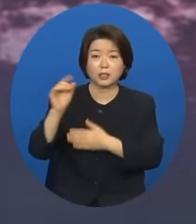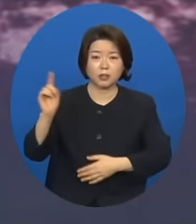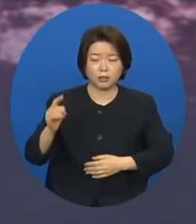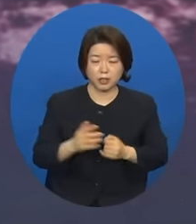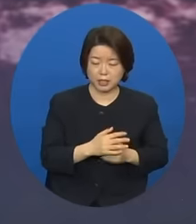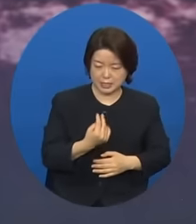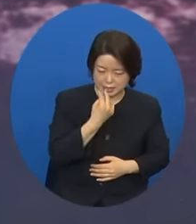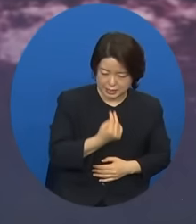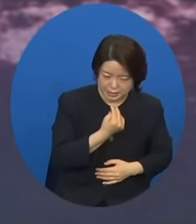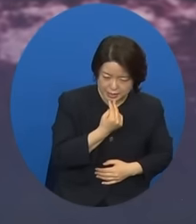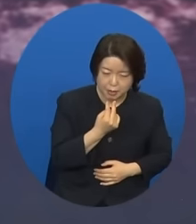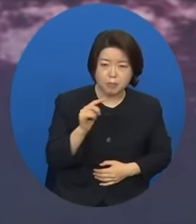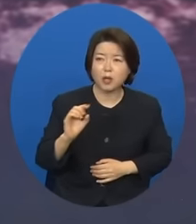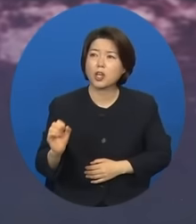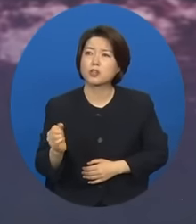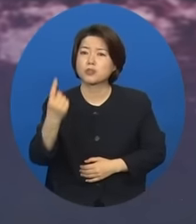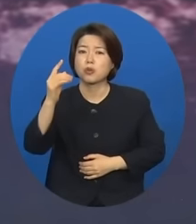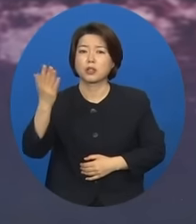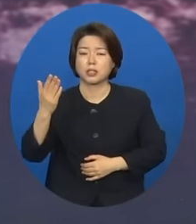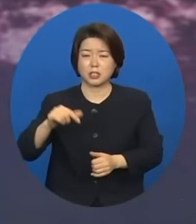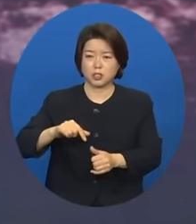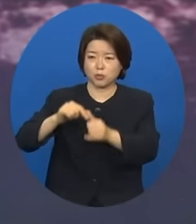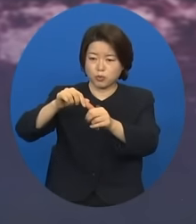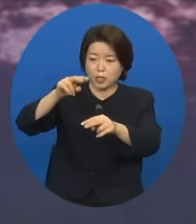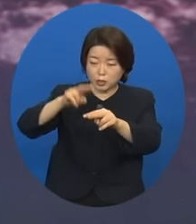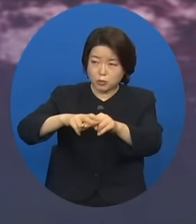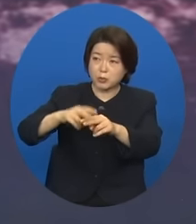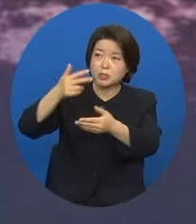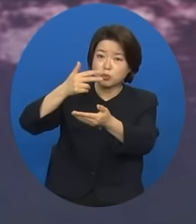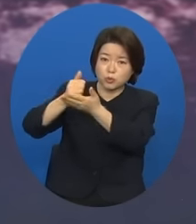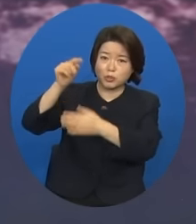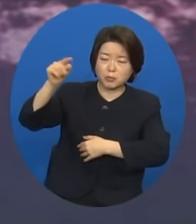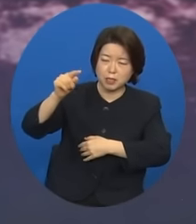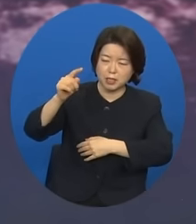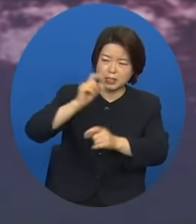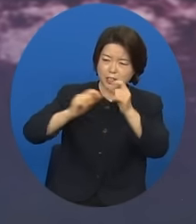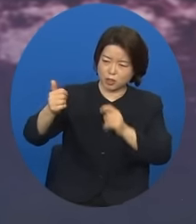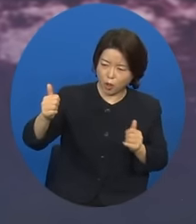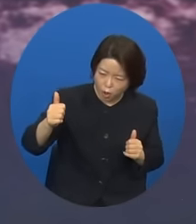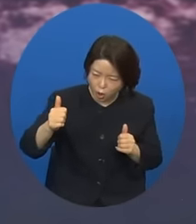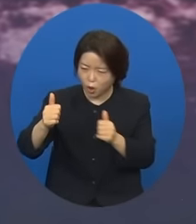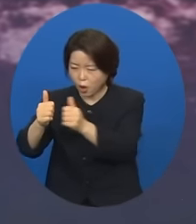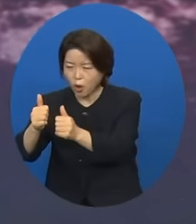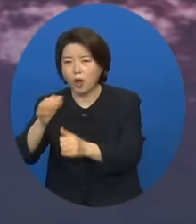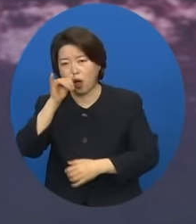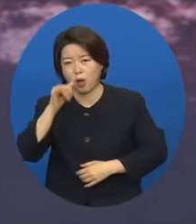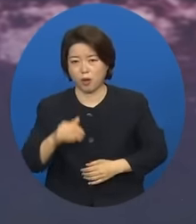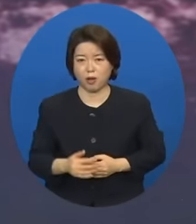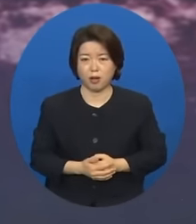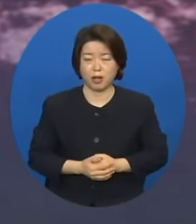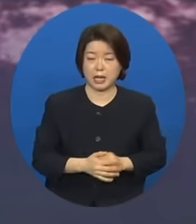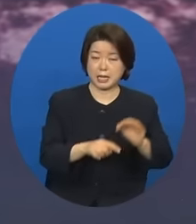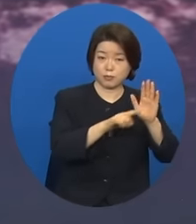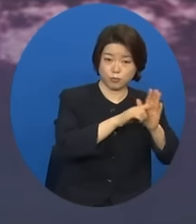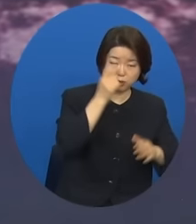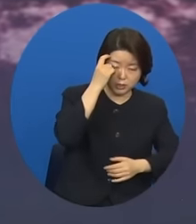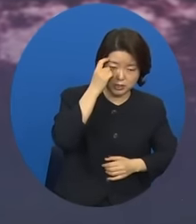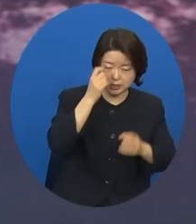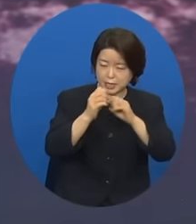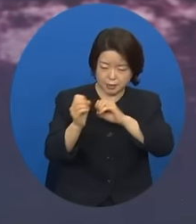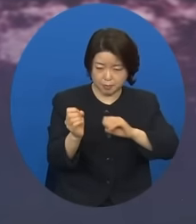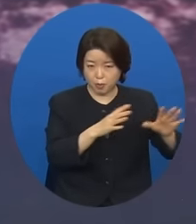생명 생명의 근원 대신 구원의 의물 이신 주님께로 더 나아가고자 한 것이죠 부정적인 생각